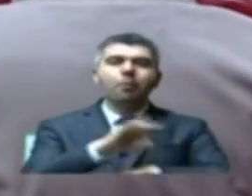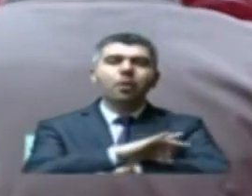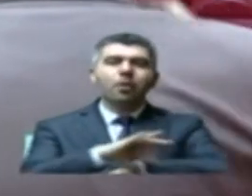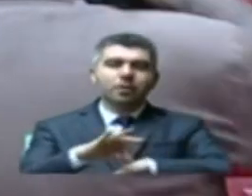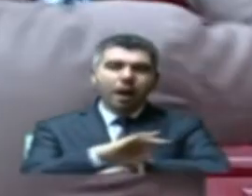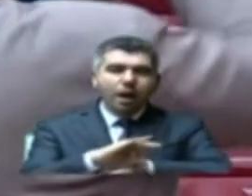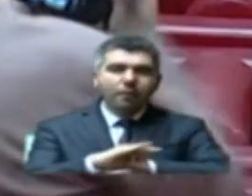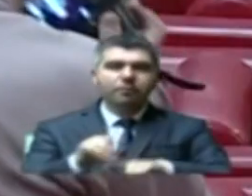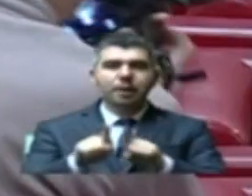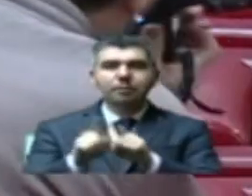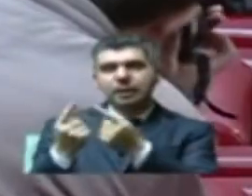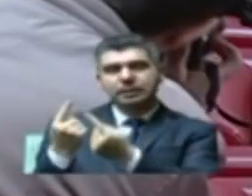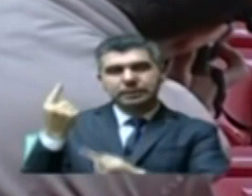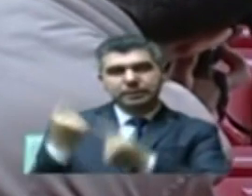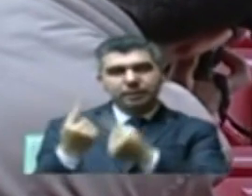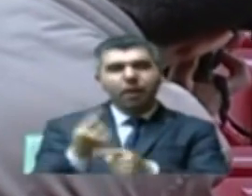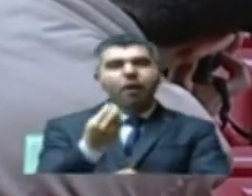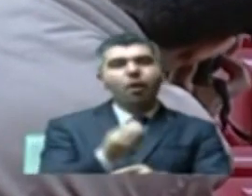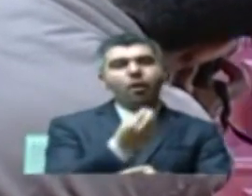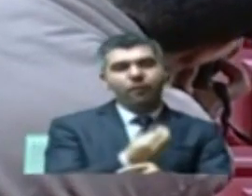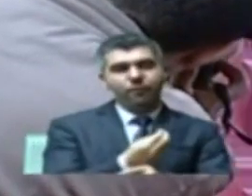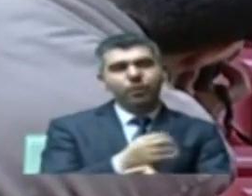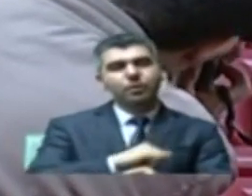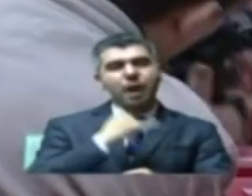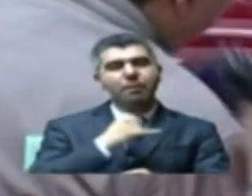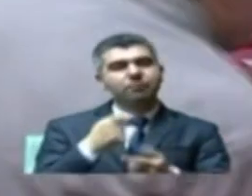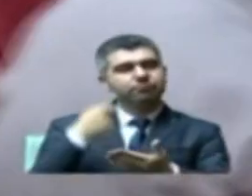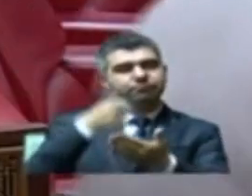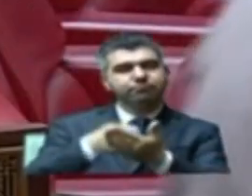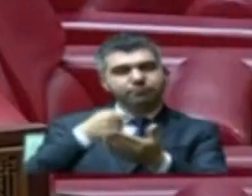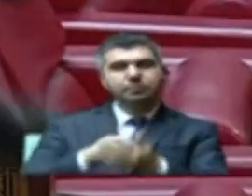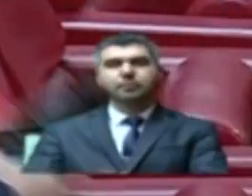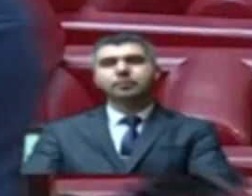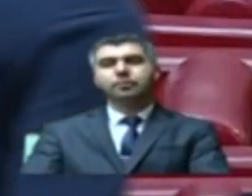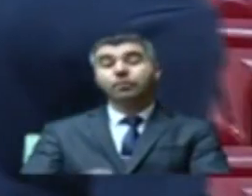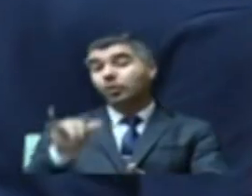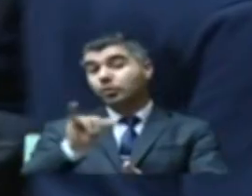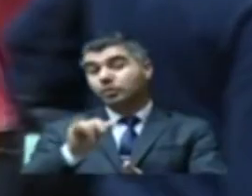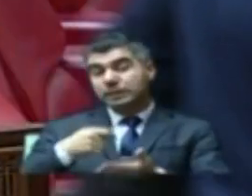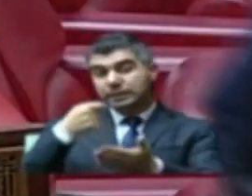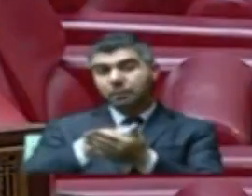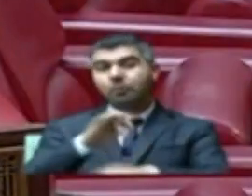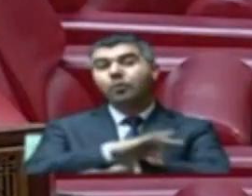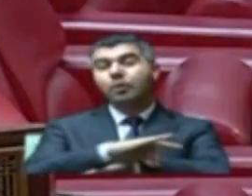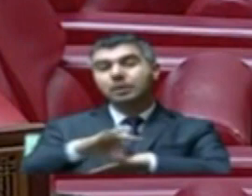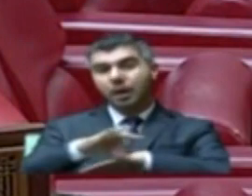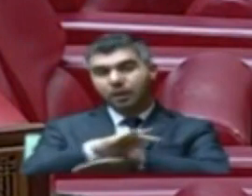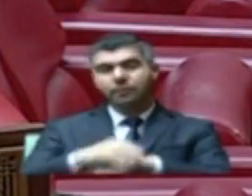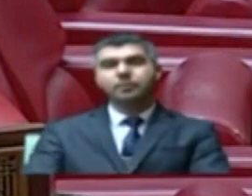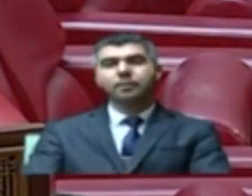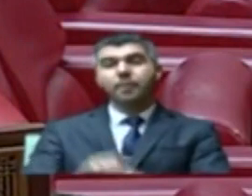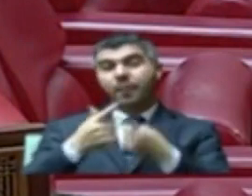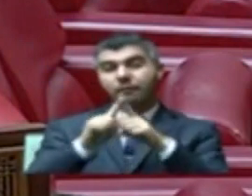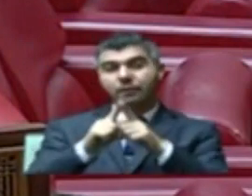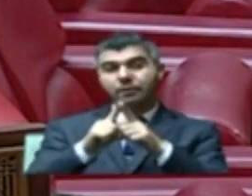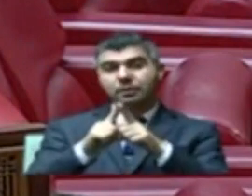لتحمل المصاريف ديال الأبناء ديالهم. كيفاش كتتم هذه التعويضات؟ أنها تمنح للموظف هذه التعويضات